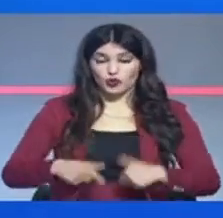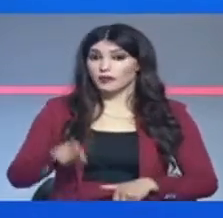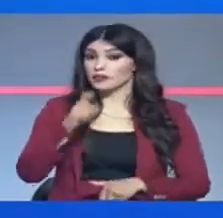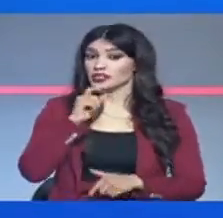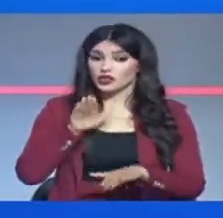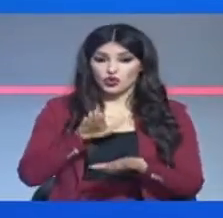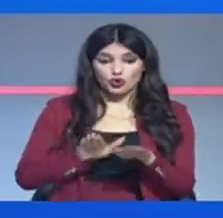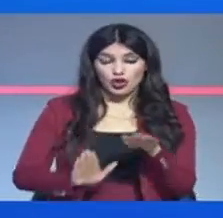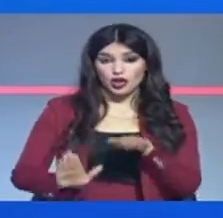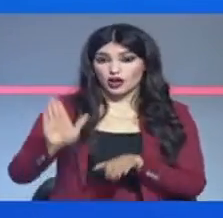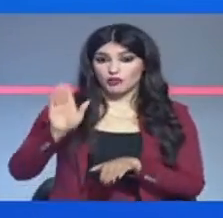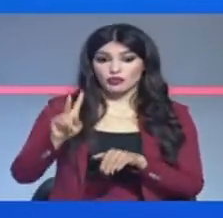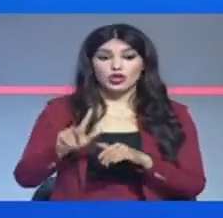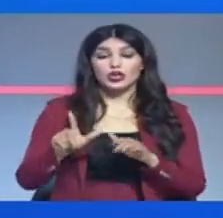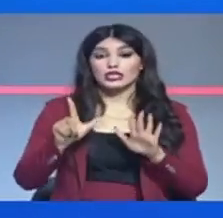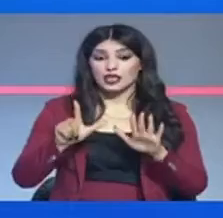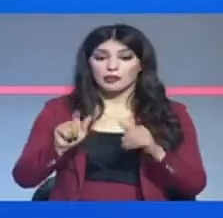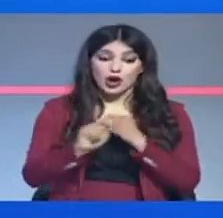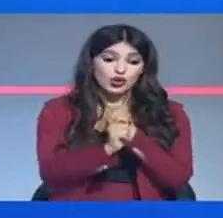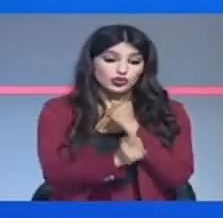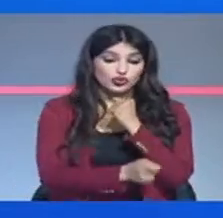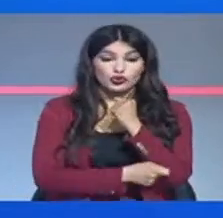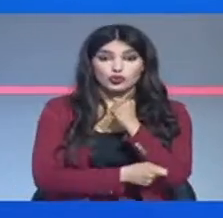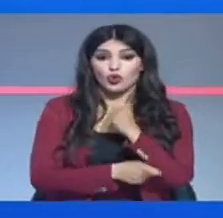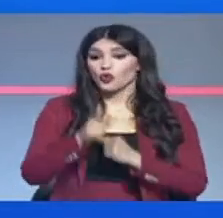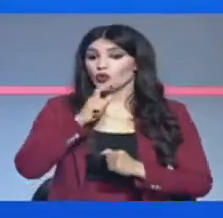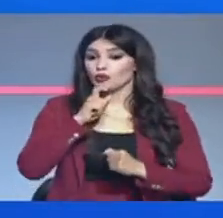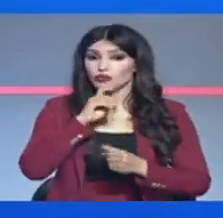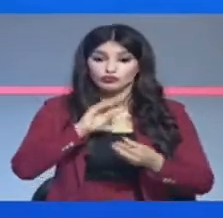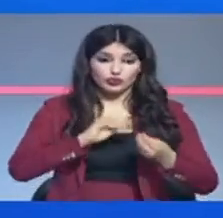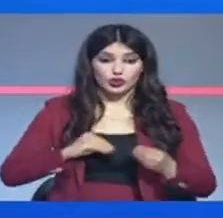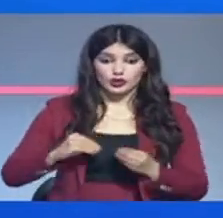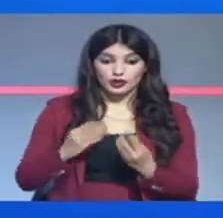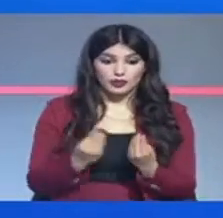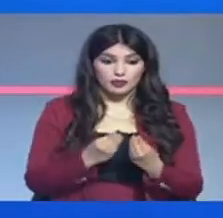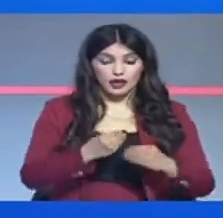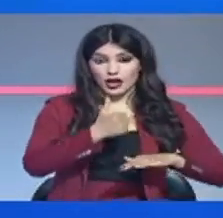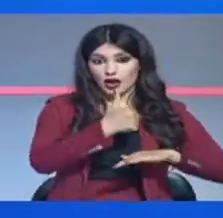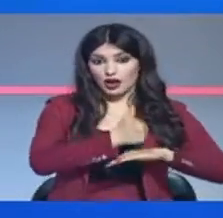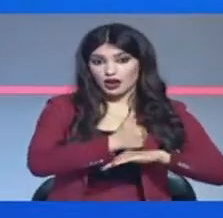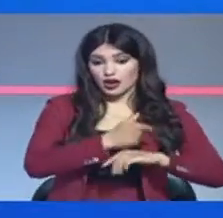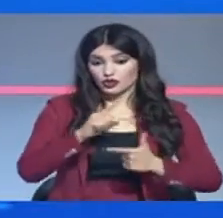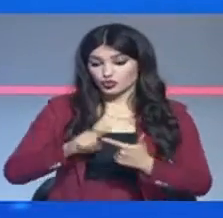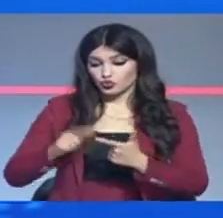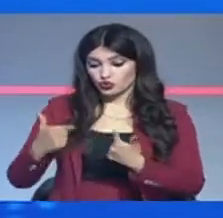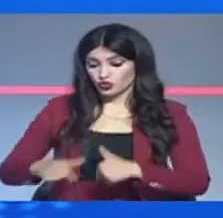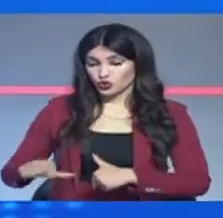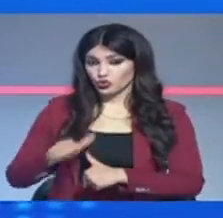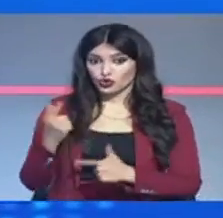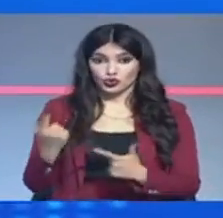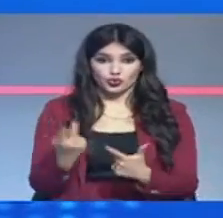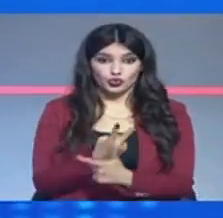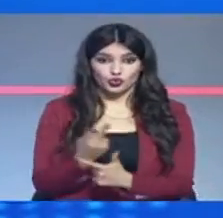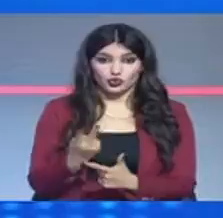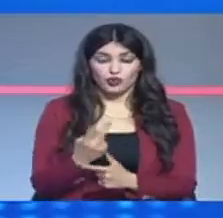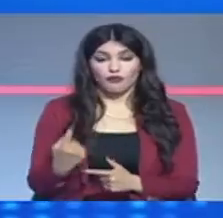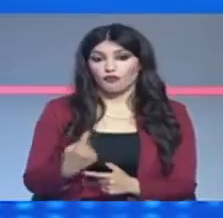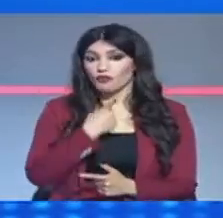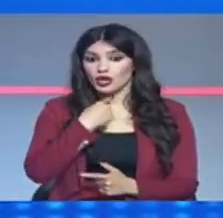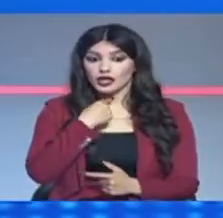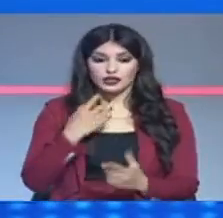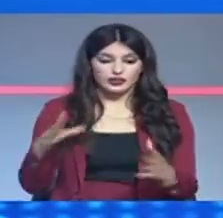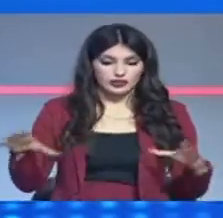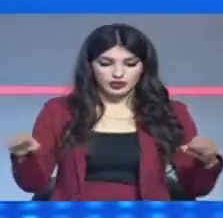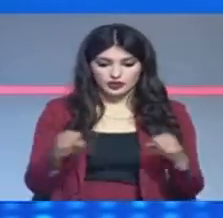الدستوريه اسابيع سبعه والازمه ما تزال مستمره بين رئيسي السلطه التنفيذيه فيما فشلت محاولات الوساطه